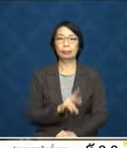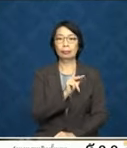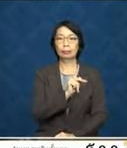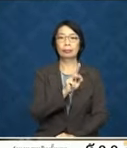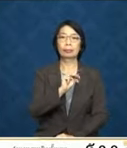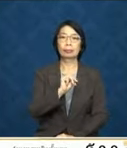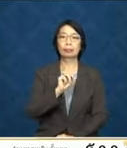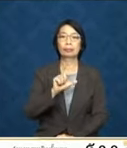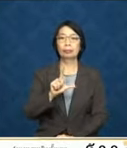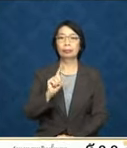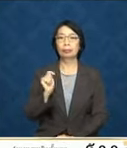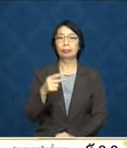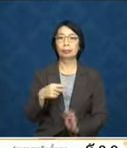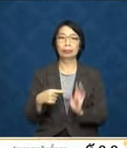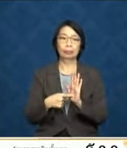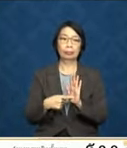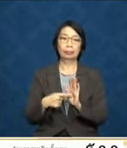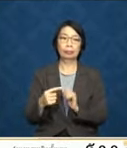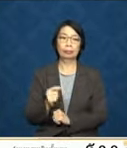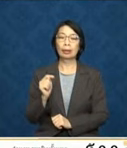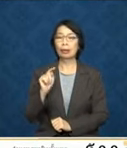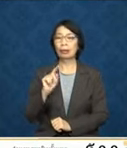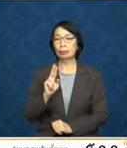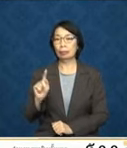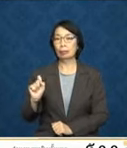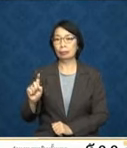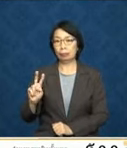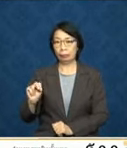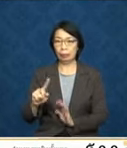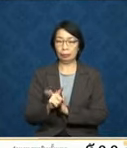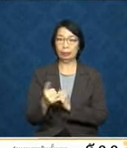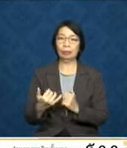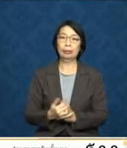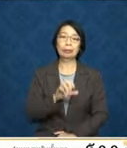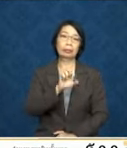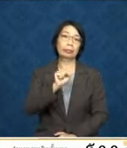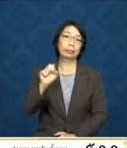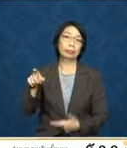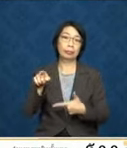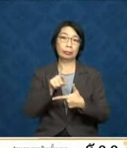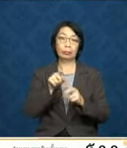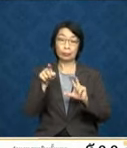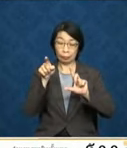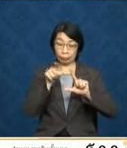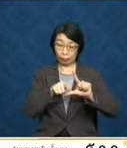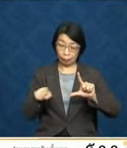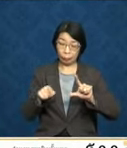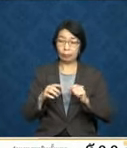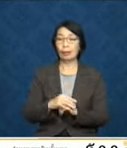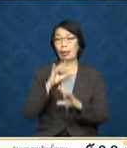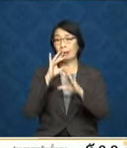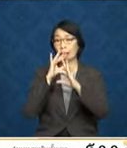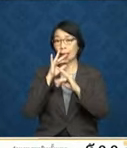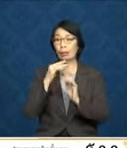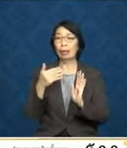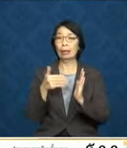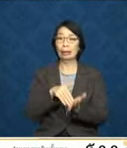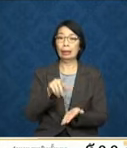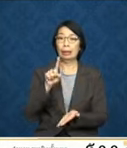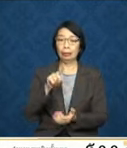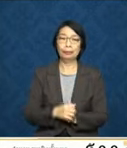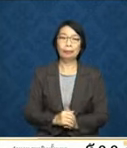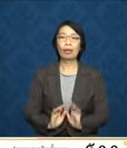น์กิตติสุนทรสกุลผู้แทนราษฎรจังหวัดระยองเขต1พรรคก้าวไกลวันนี้ดิฉันมีเรื่องปรึกษาหารือกับท่านประธาน